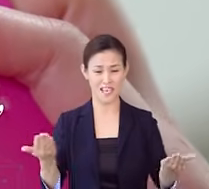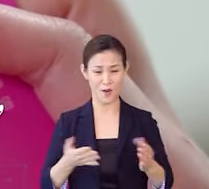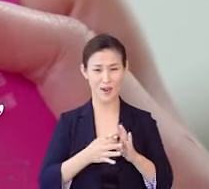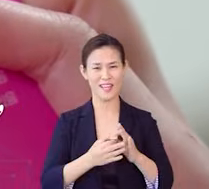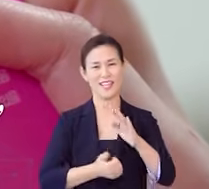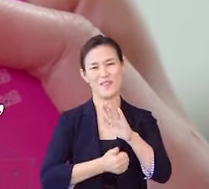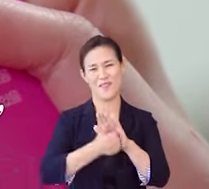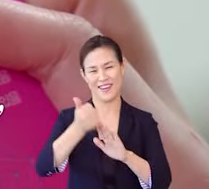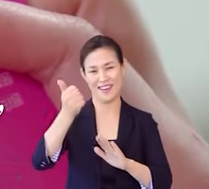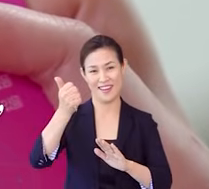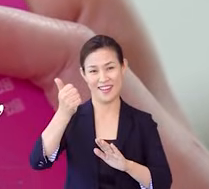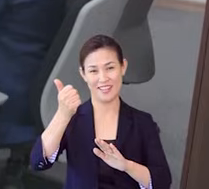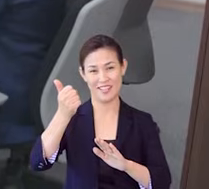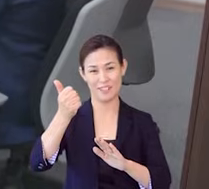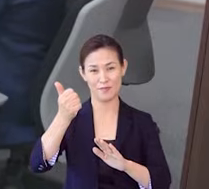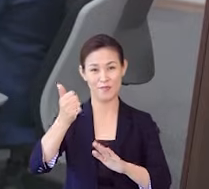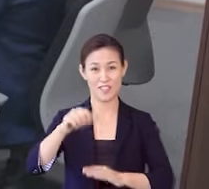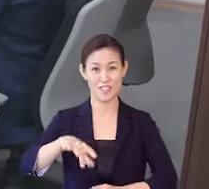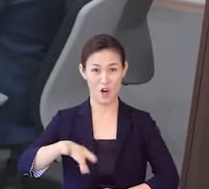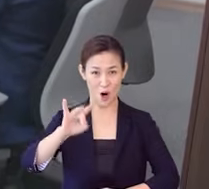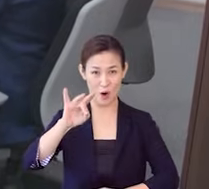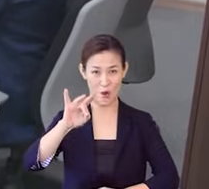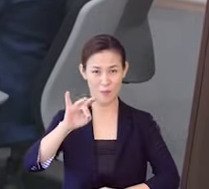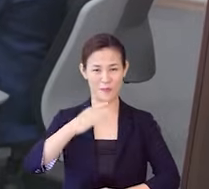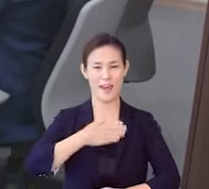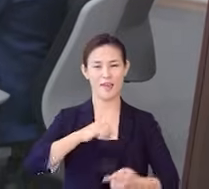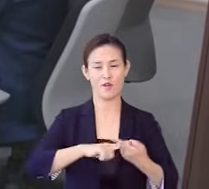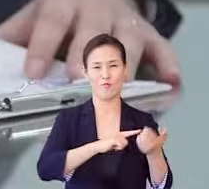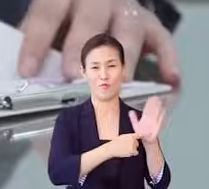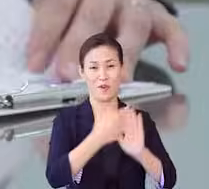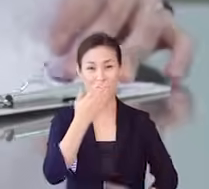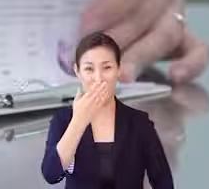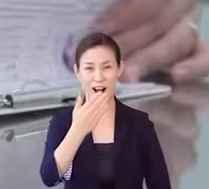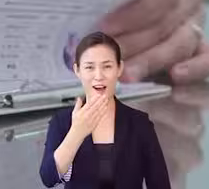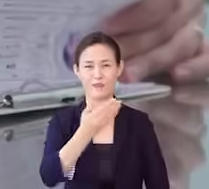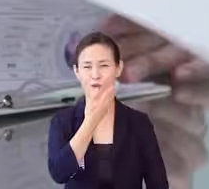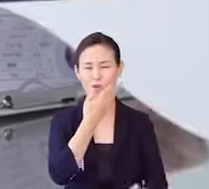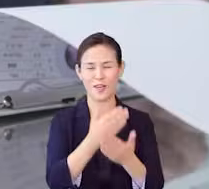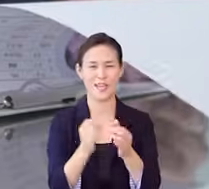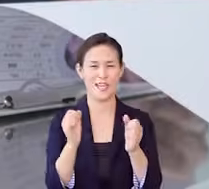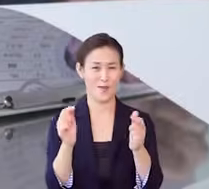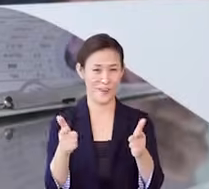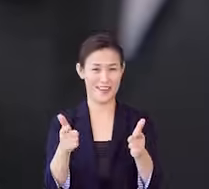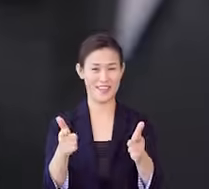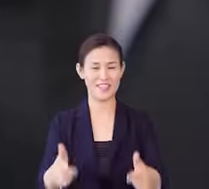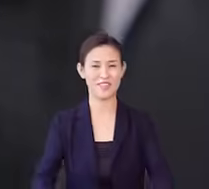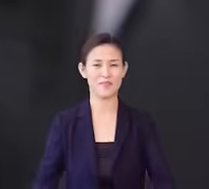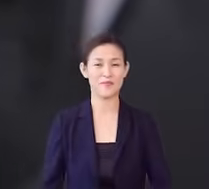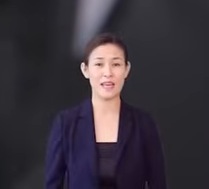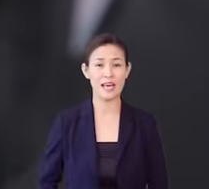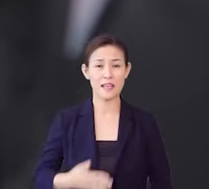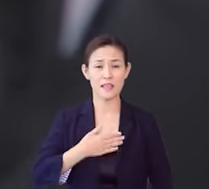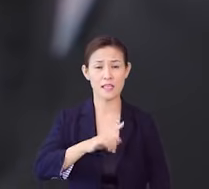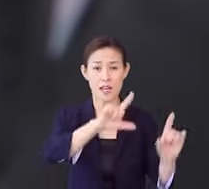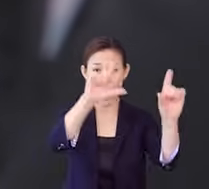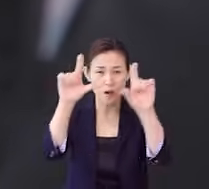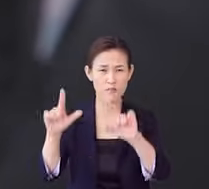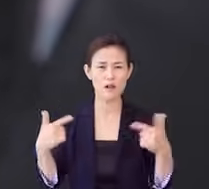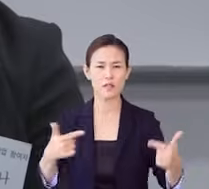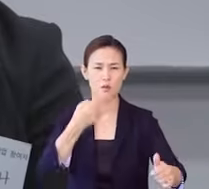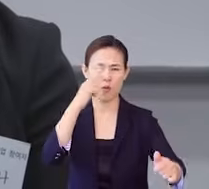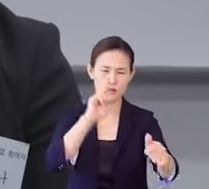할 수 있다는 희망. 그리고 처음으로 나를 보여줄 수 있었던 소중한 기회.